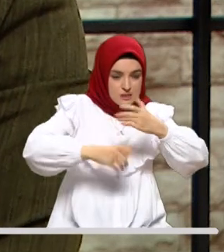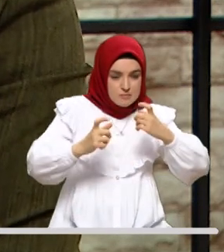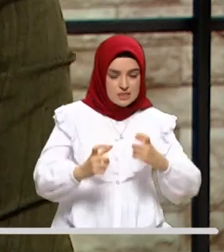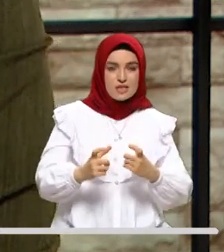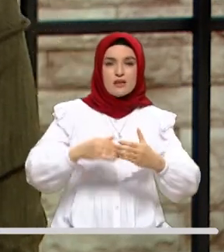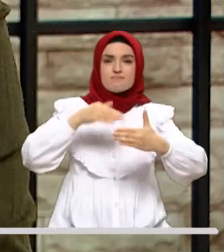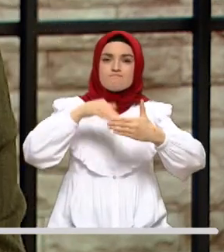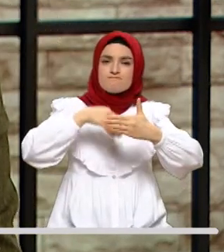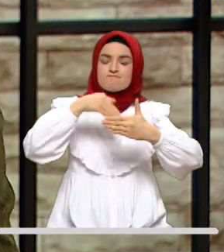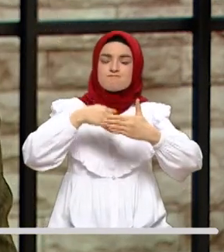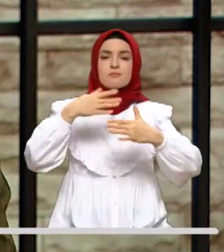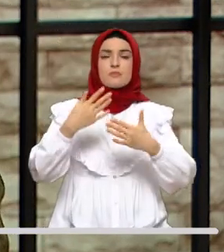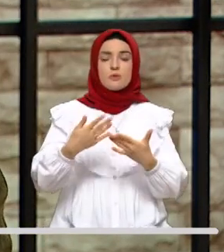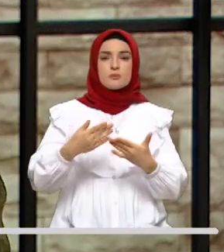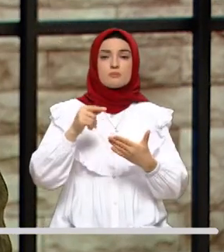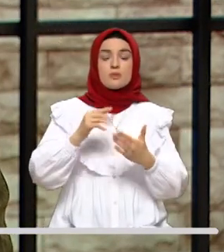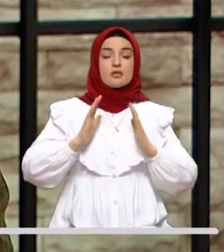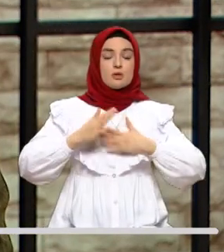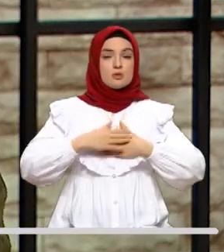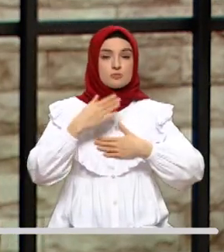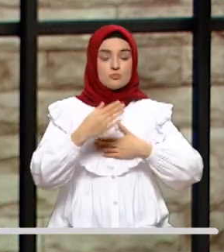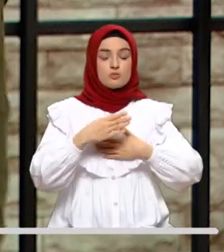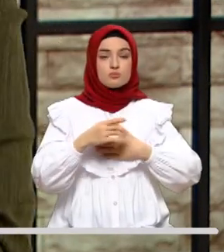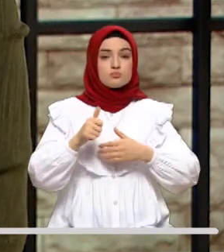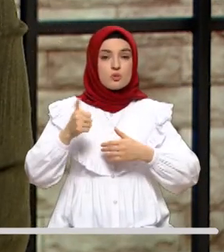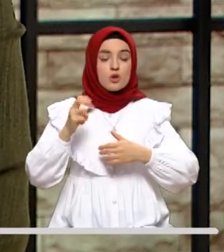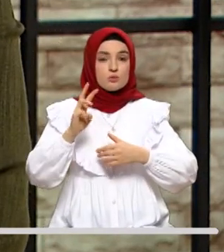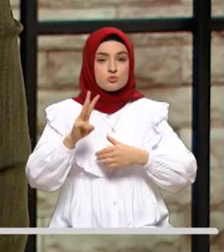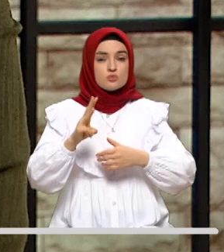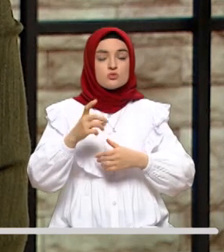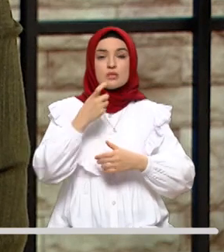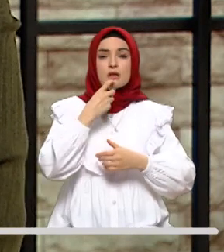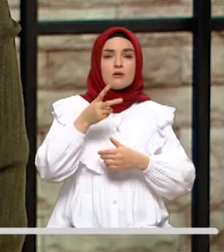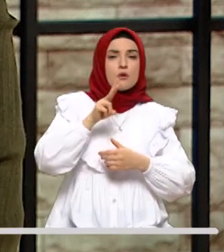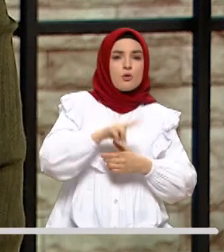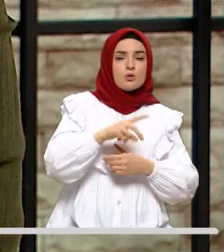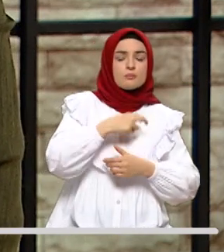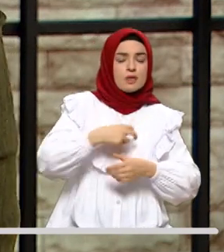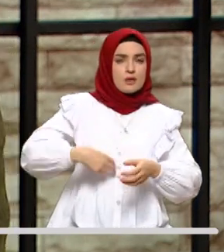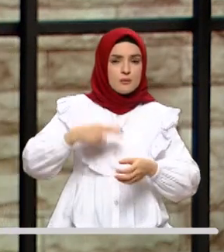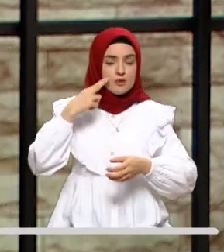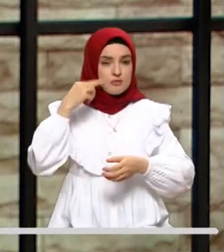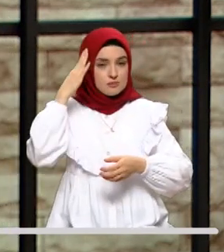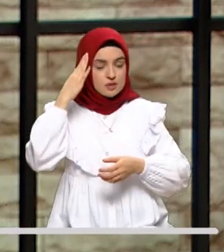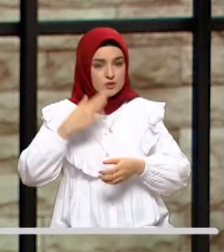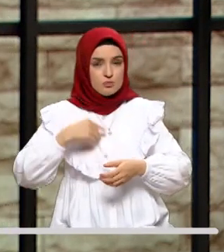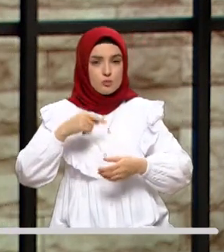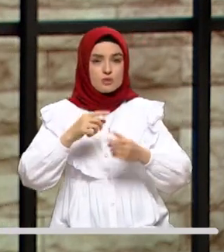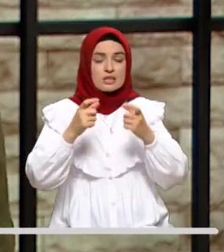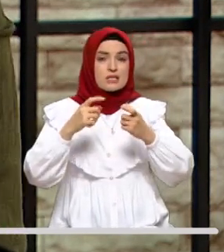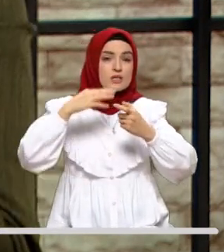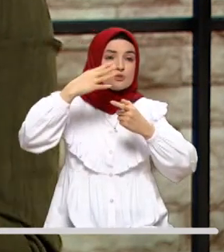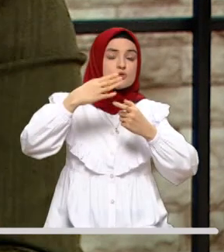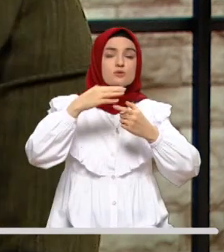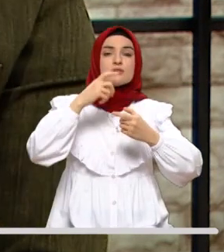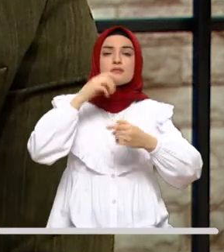namazlara çıkmış. Demiş ki peygamberimiz 63 yaşında öldü. Ben bu yaştan sonra yerin üstünde yaşamam bana